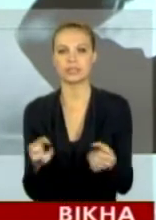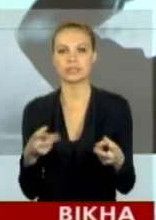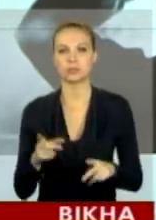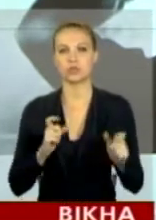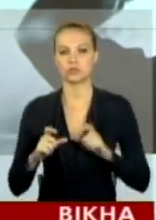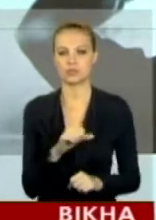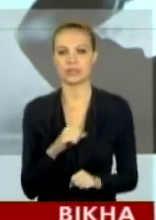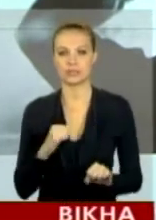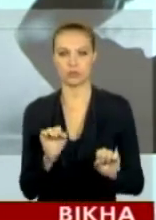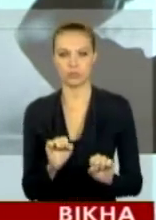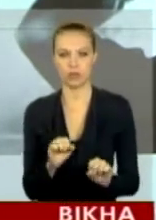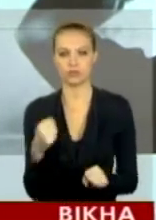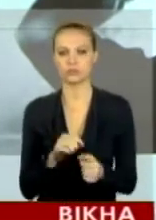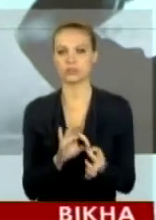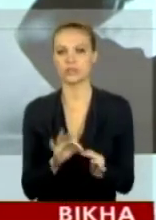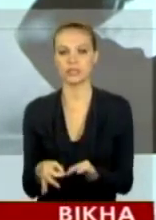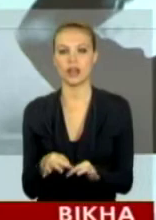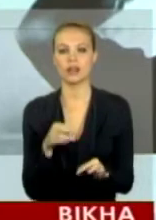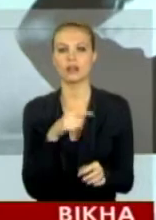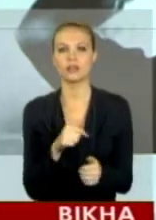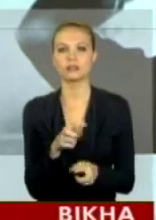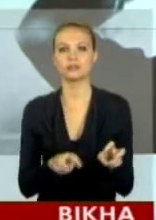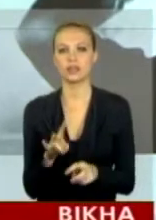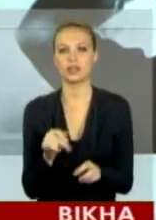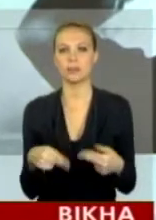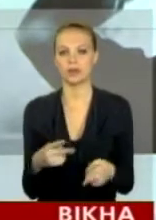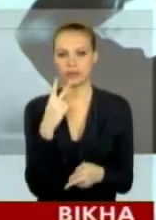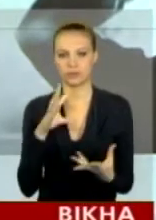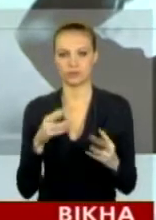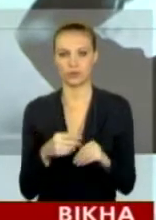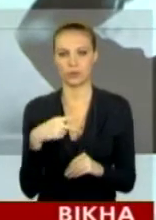спецкурси із самозахисту. Деталі полювання на маньяка дивіться вже у вікнах о 22:00.